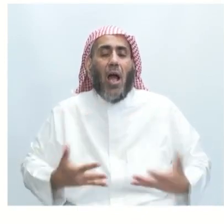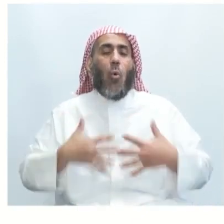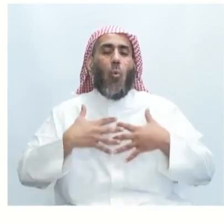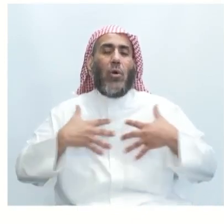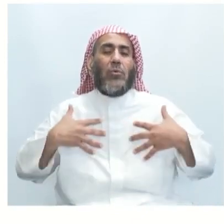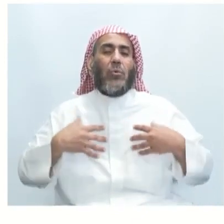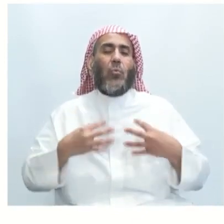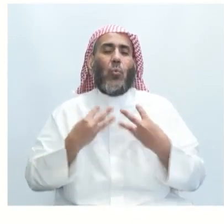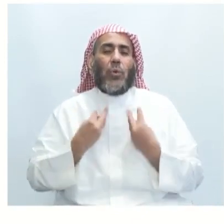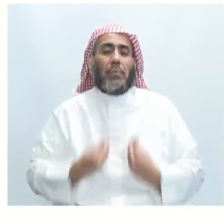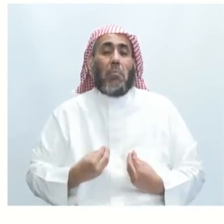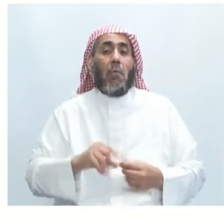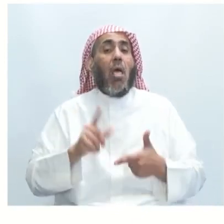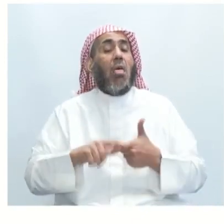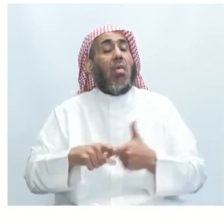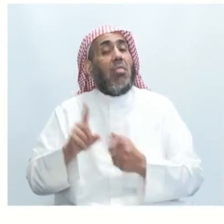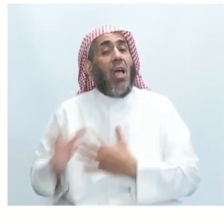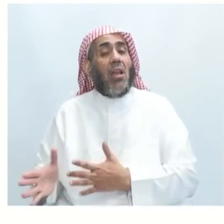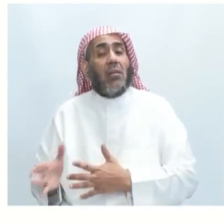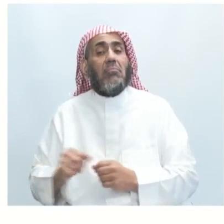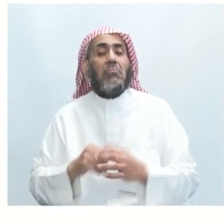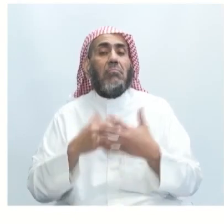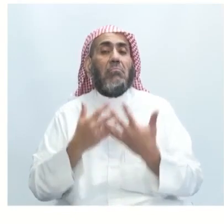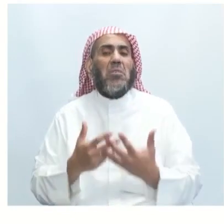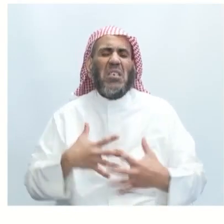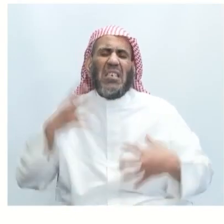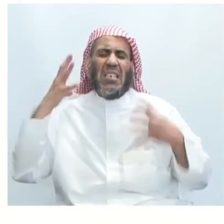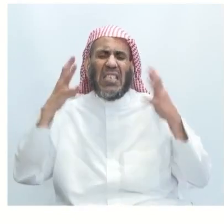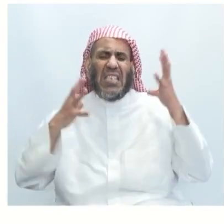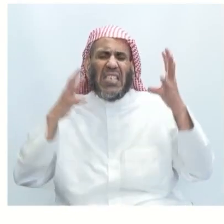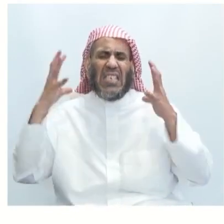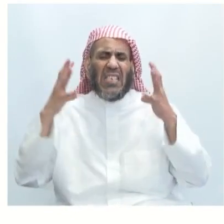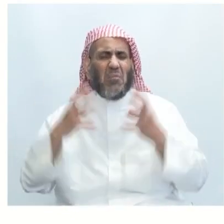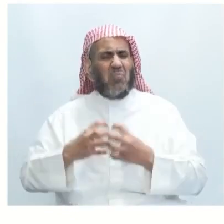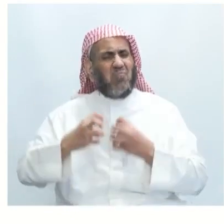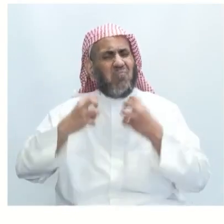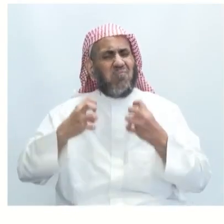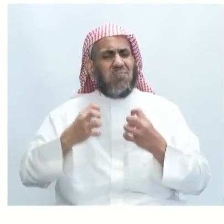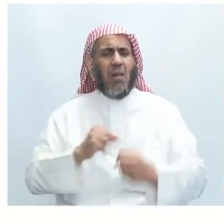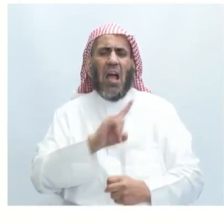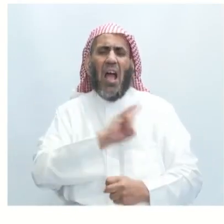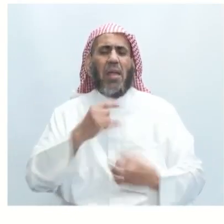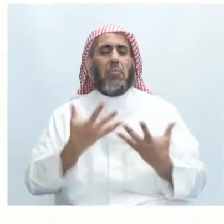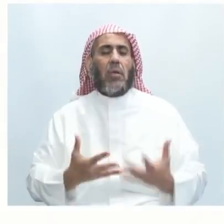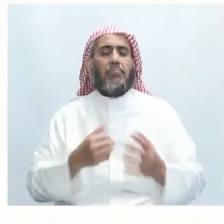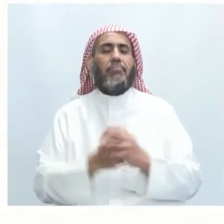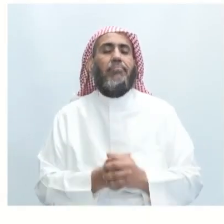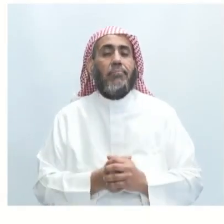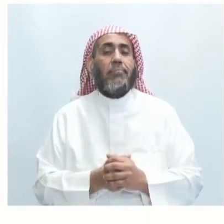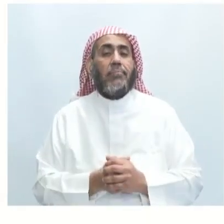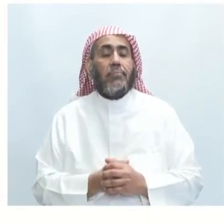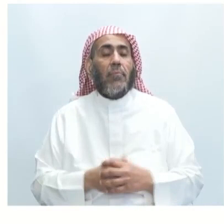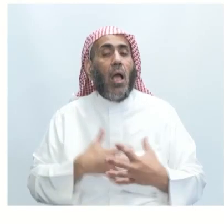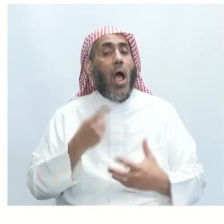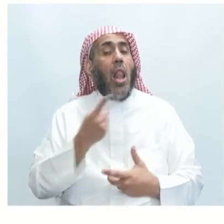واطمئنان بينما في الحاله الثانيه احسنتم متضايق ضجر غير مرتاح